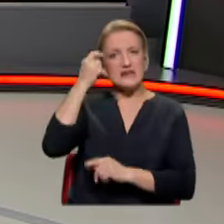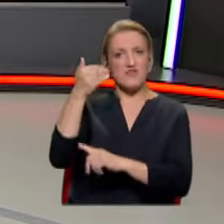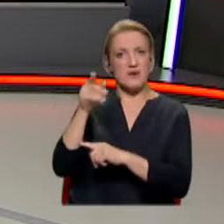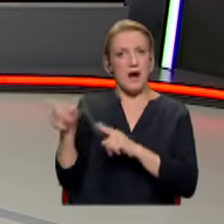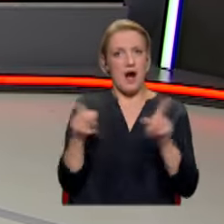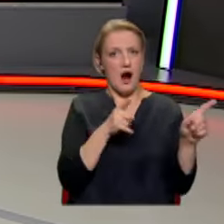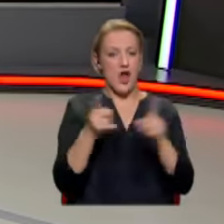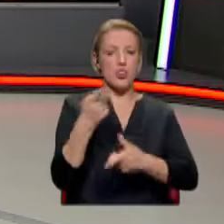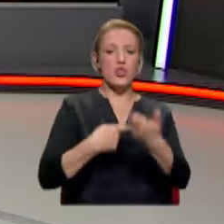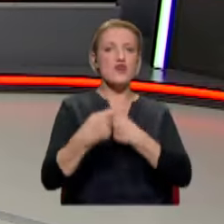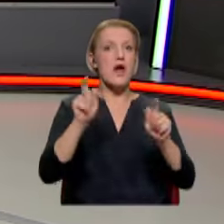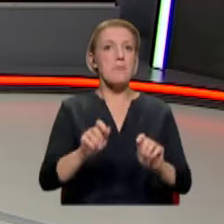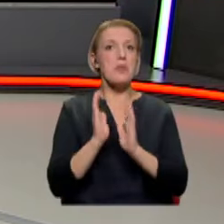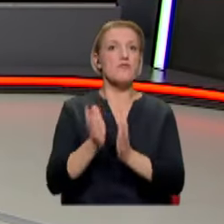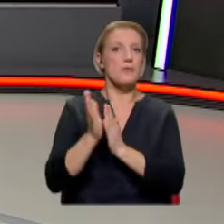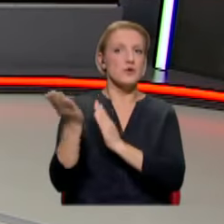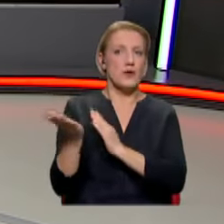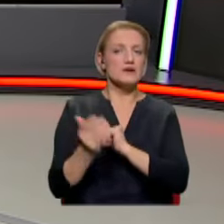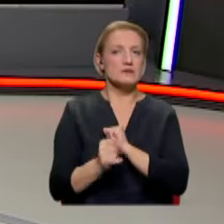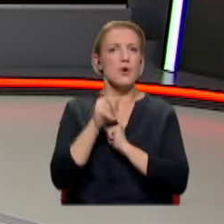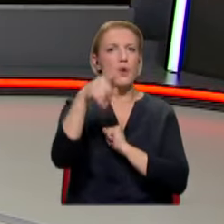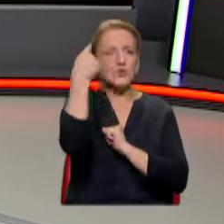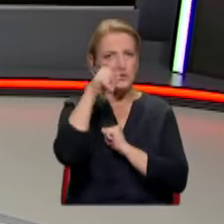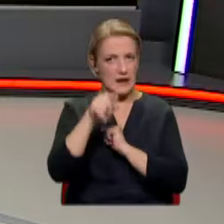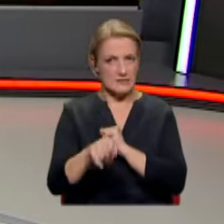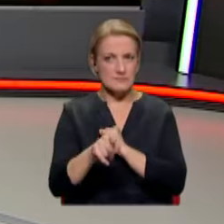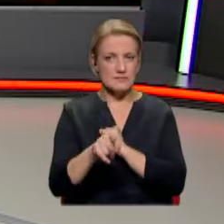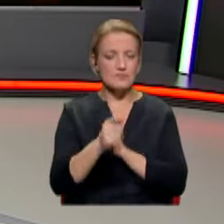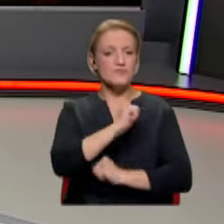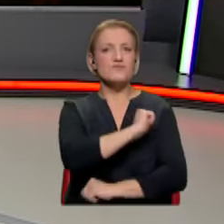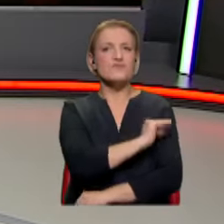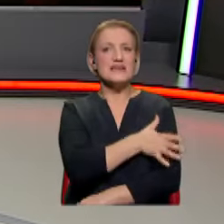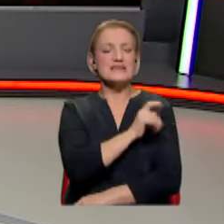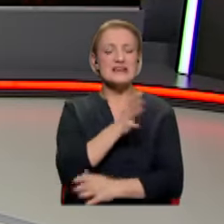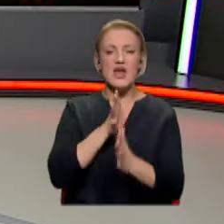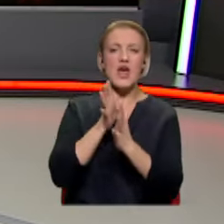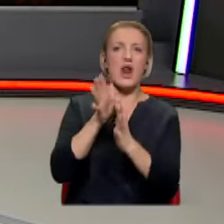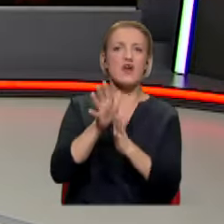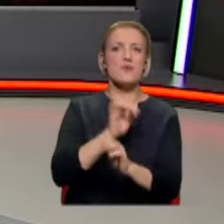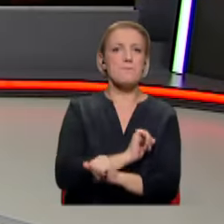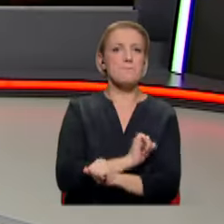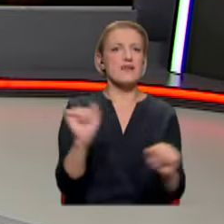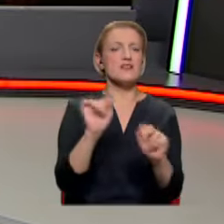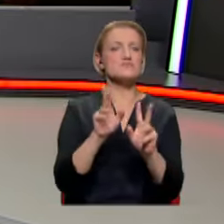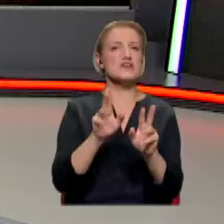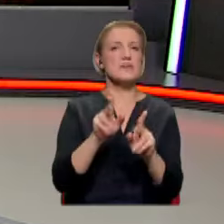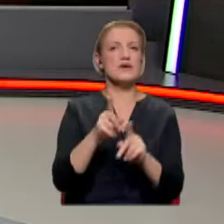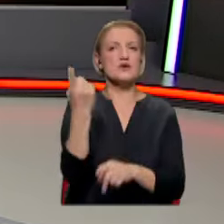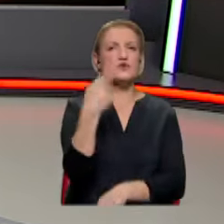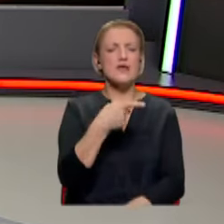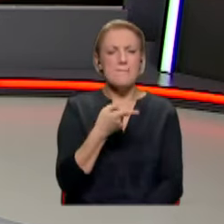Şirketler Ticaret yapmaya devam ediyorlar O yüzden Filistin'e ihracatımız patlamış gibi